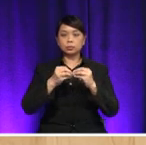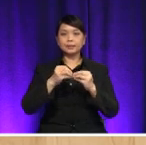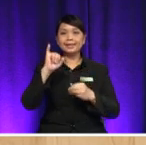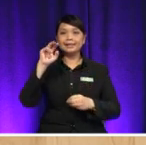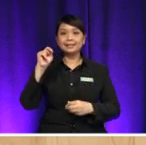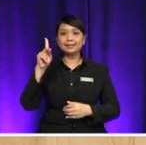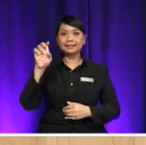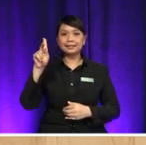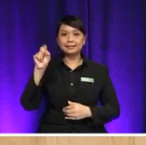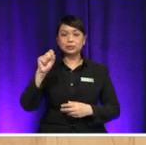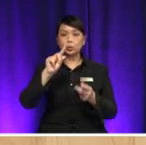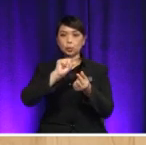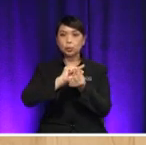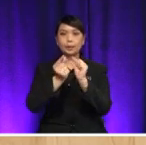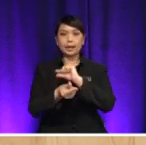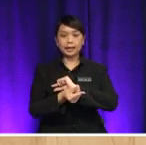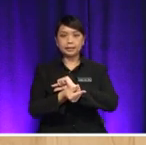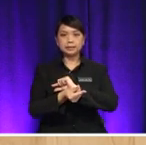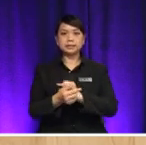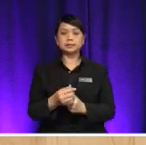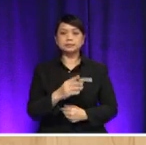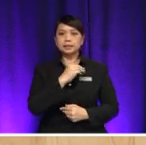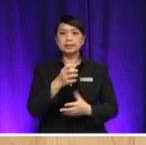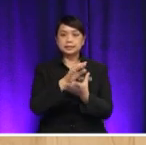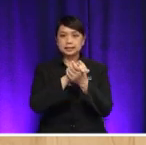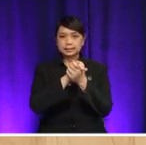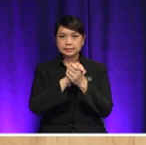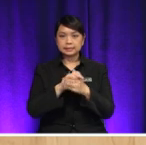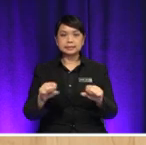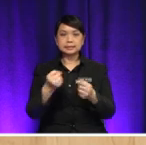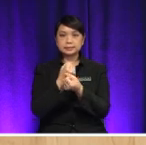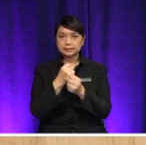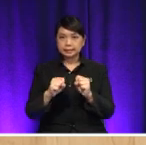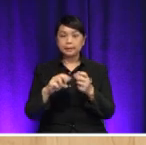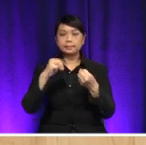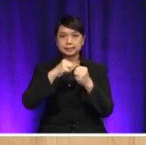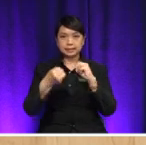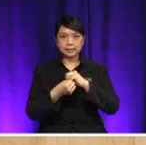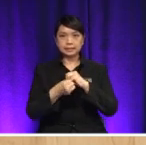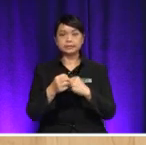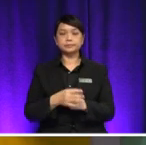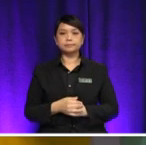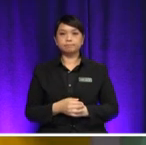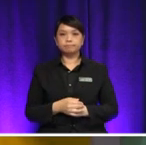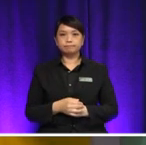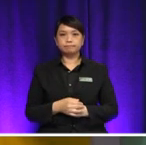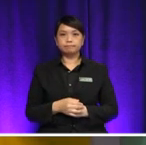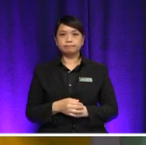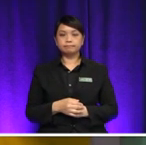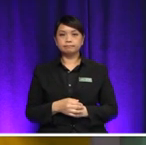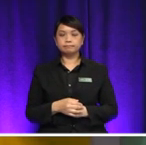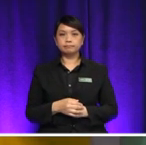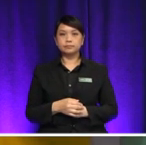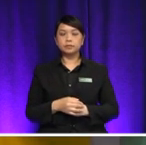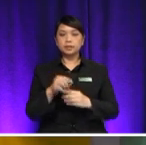yang ketiga menyelesaikan masalah melibatkan Lombok indeks dan indeks gubahan Oke ini